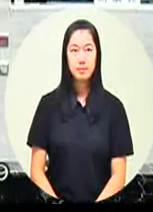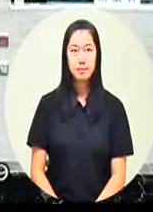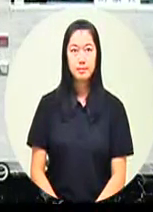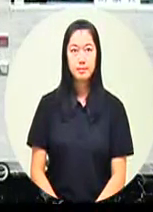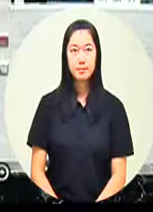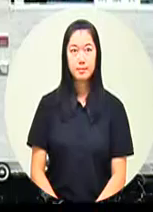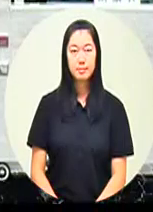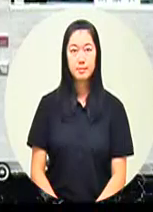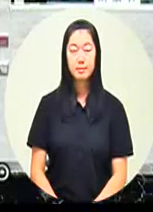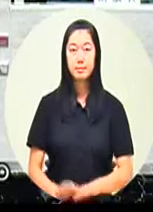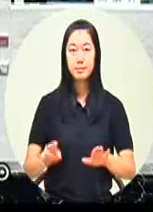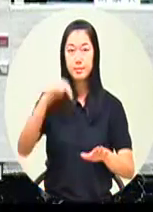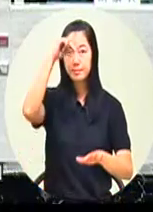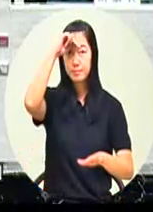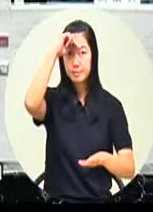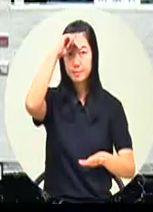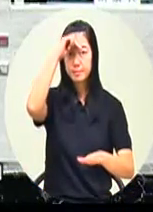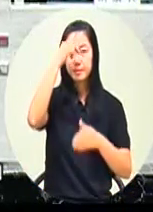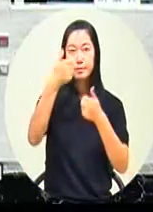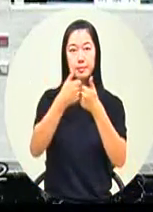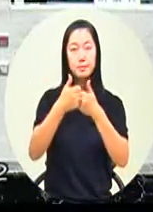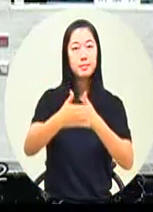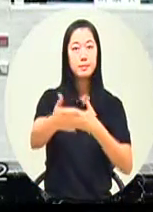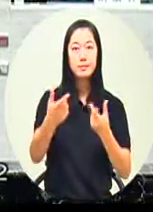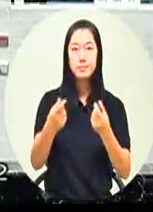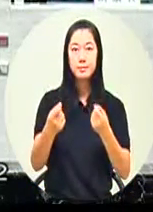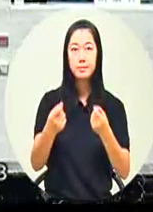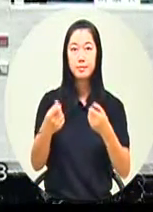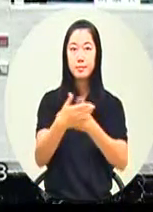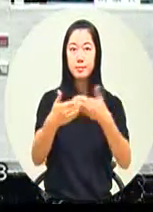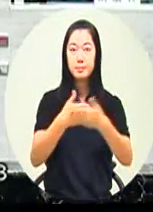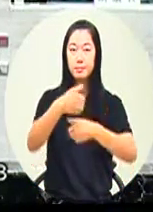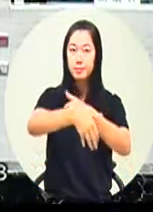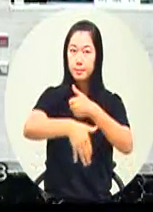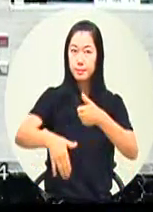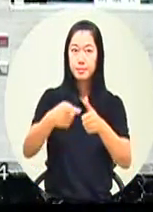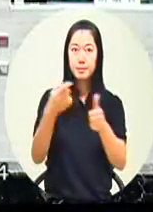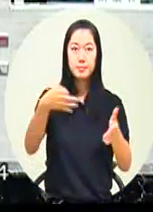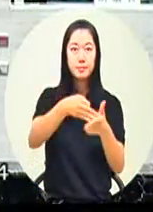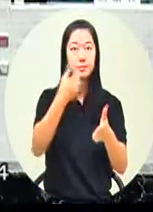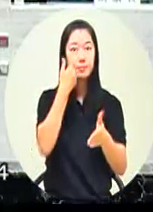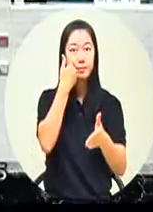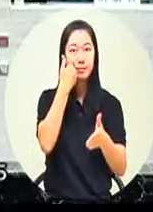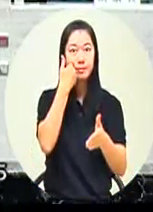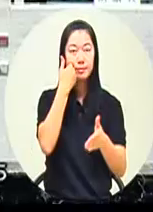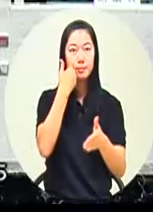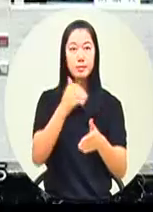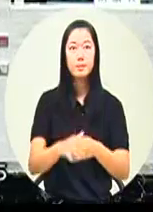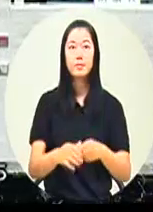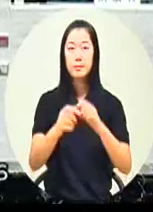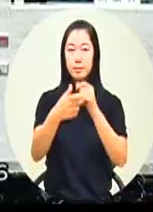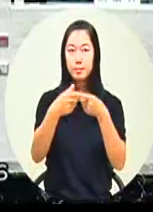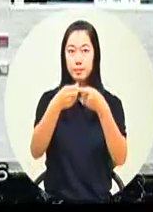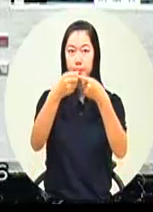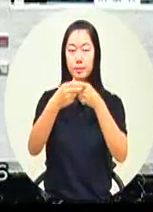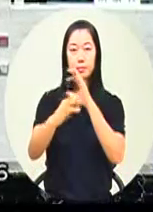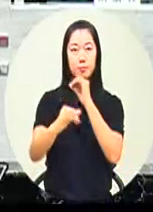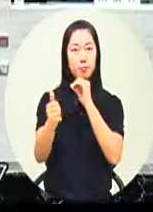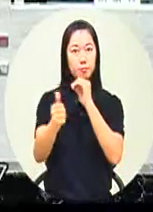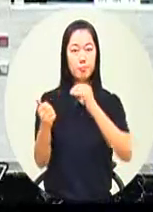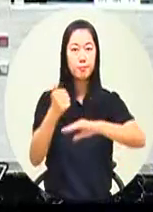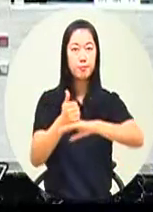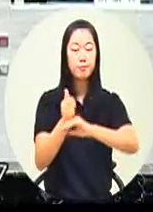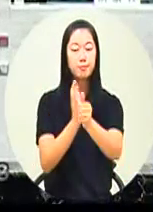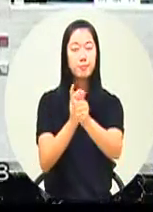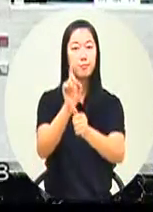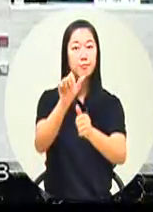我们今天下午继续交通部门的质询，第一位是萧永达，萧议员，15分钟。 好，感